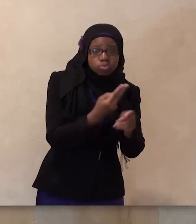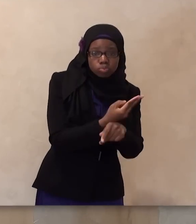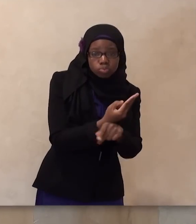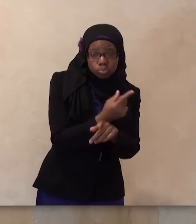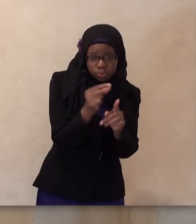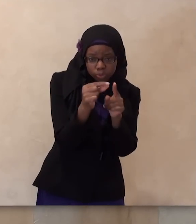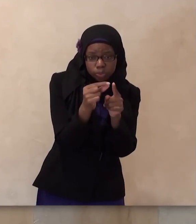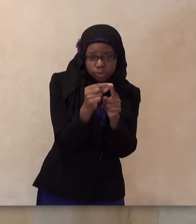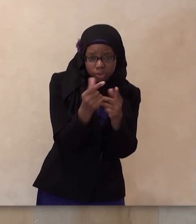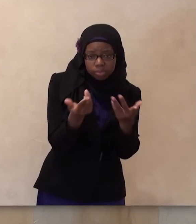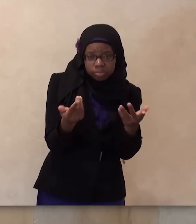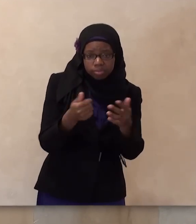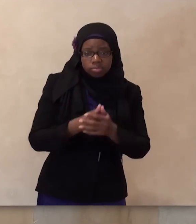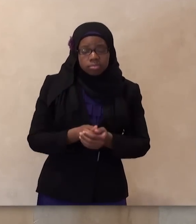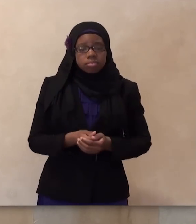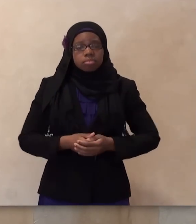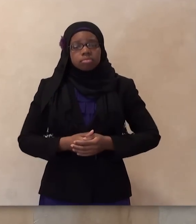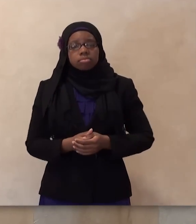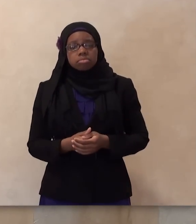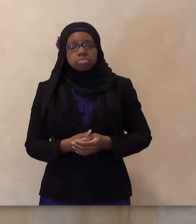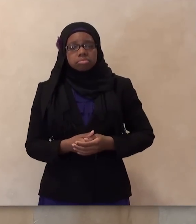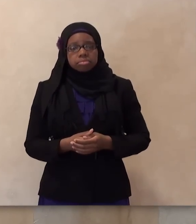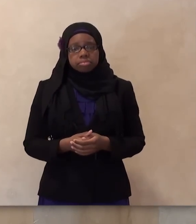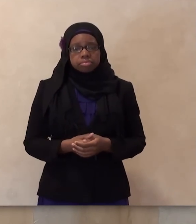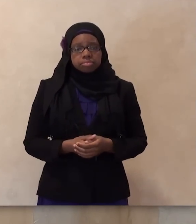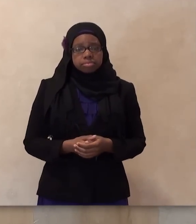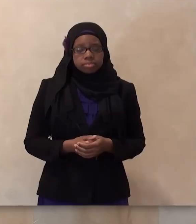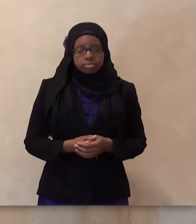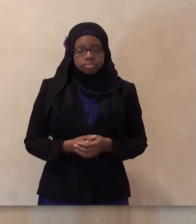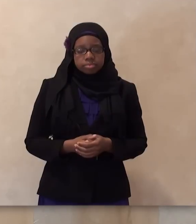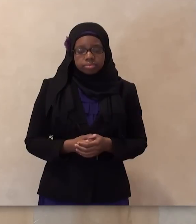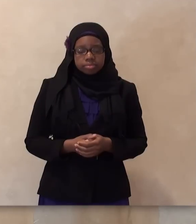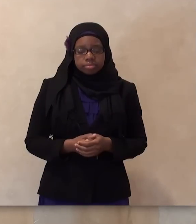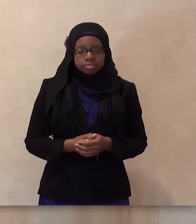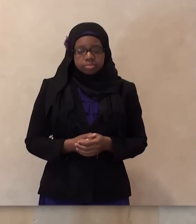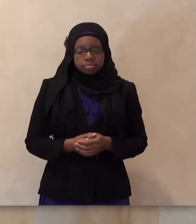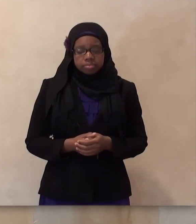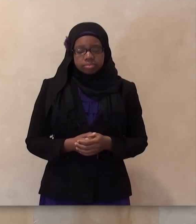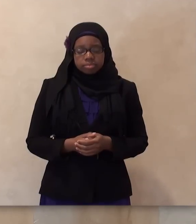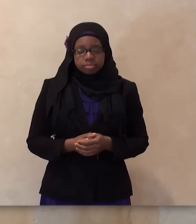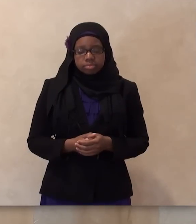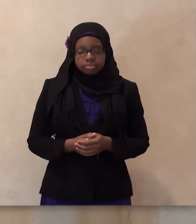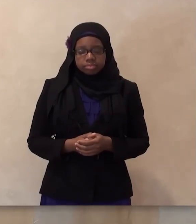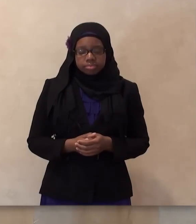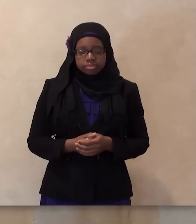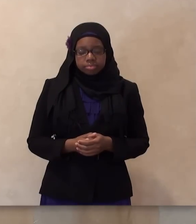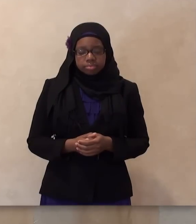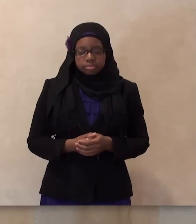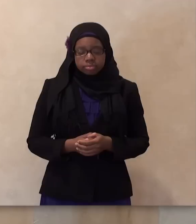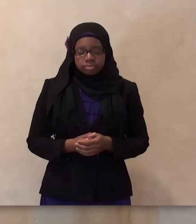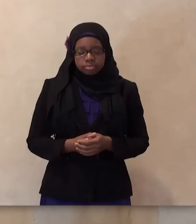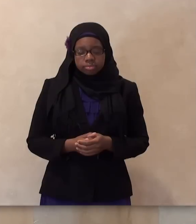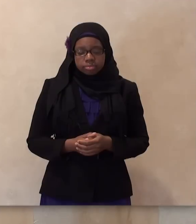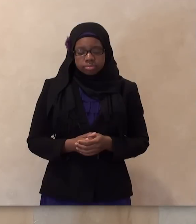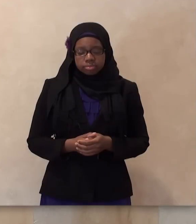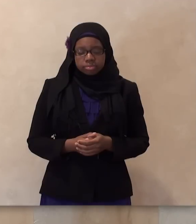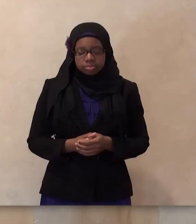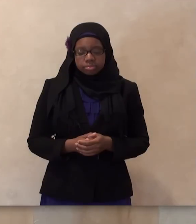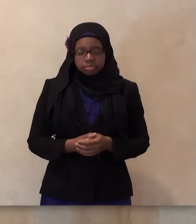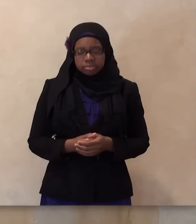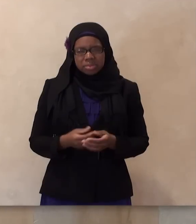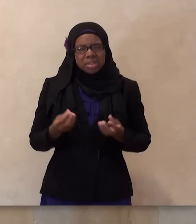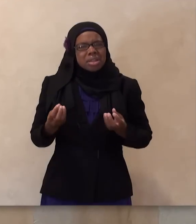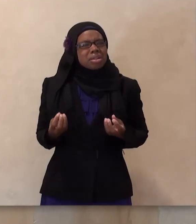تَشْكُرُونَ. Sometimes he is شَاكِرٌ عَلِيمٌ. Sometimes إِنَّهُ كَانَ عَبْدًا